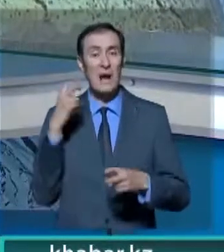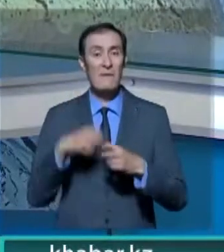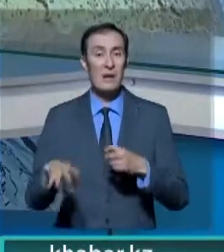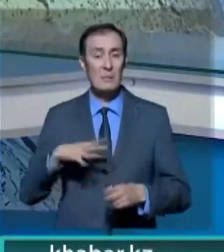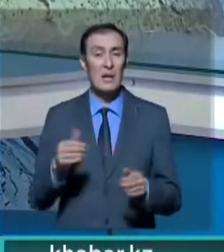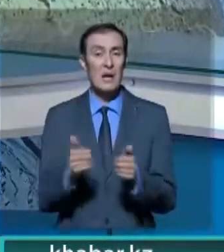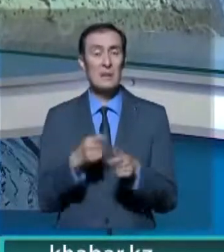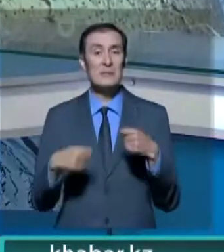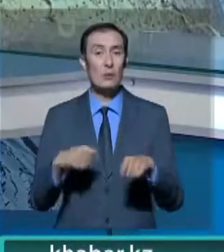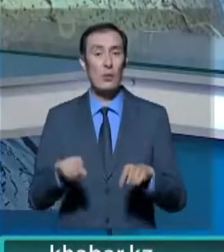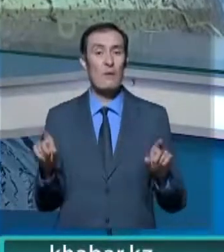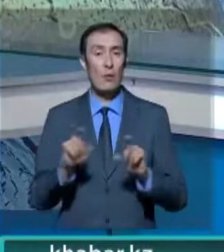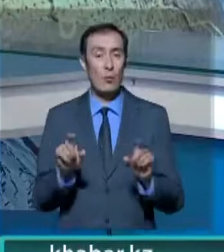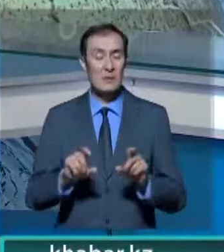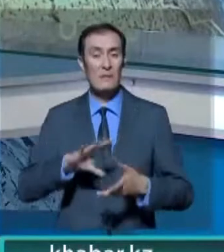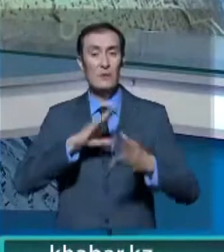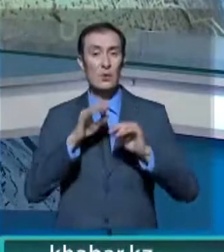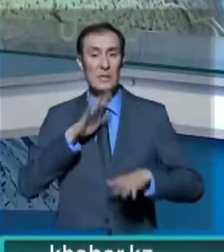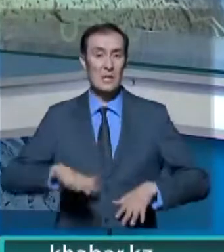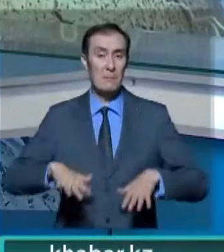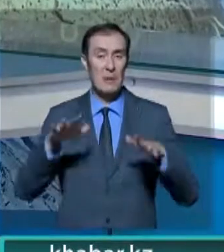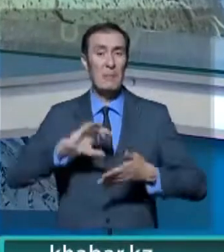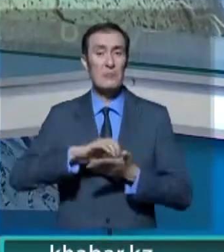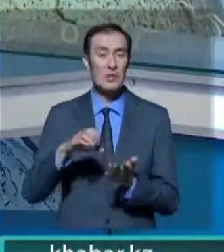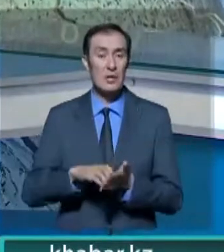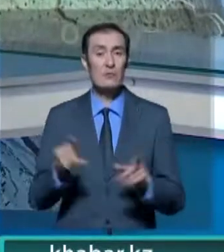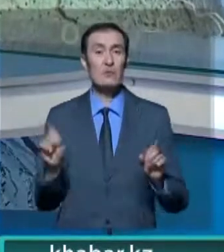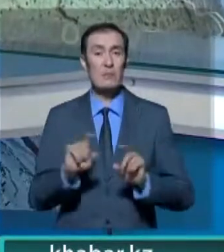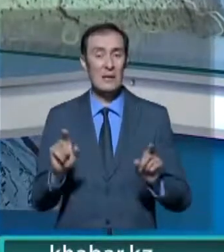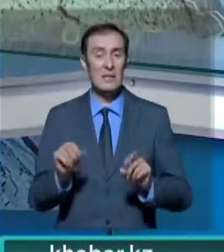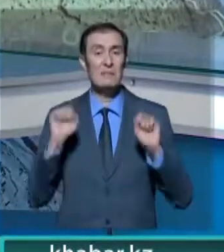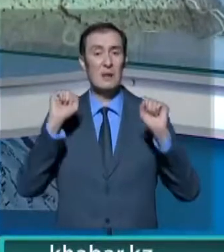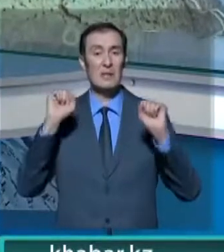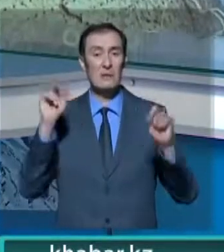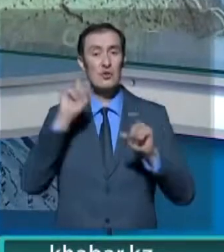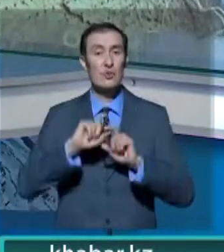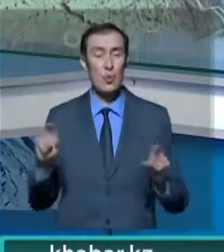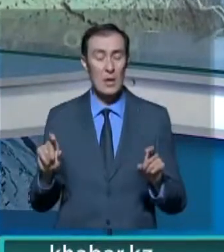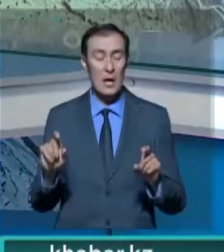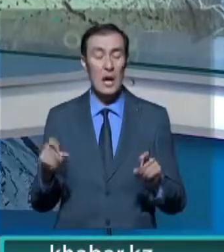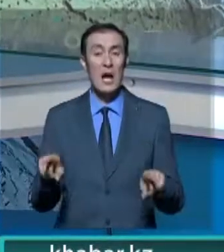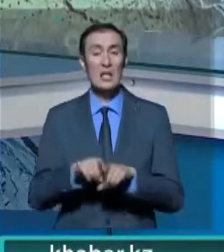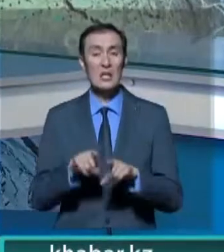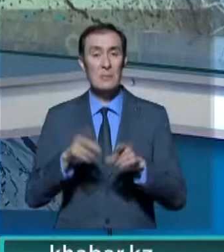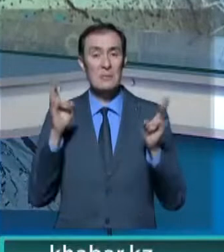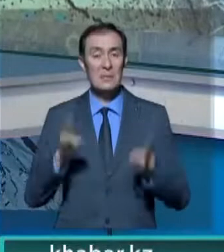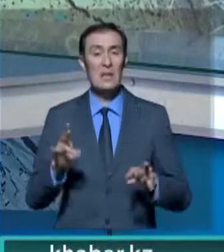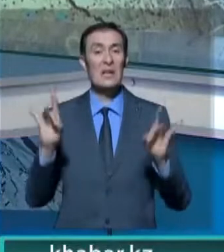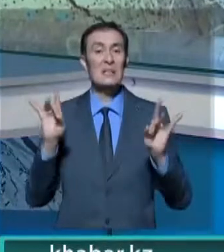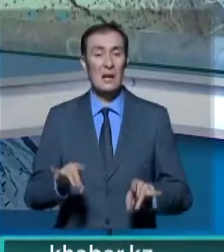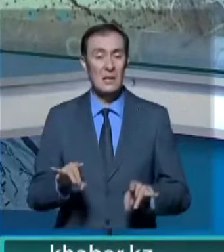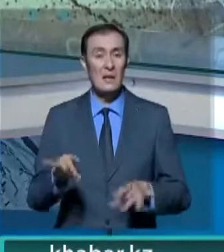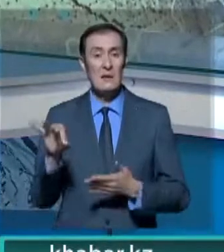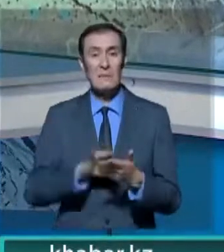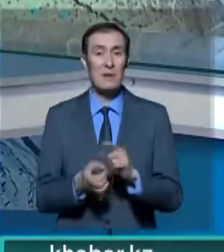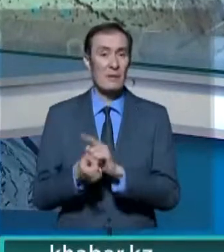произошла возле торгового комплекса, в итоге затопила помещение в супермаркете и спортивной школе. А еще пострадал ресторан. В считанные часы